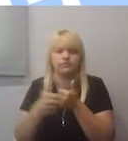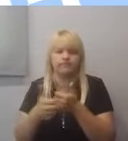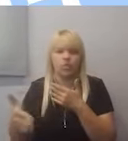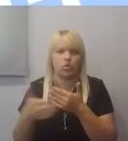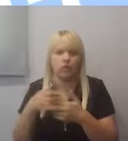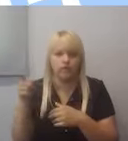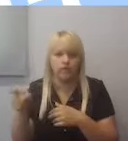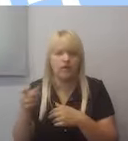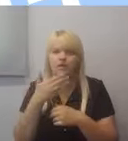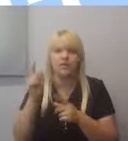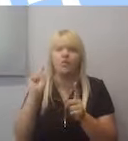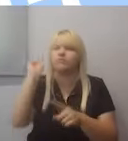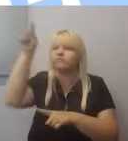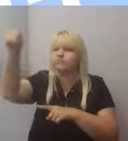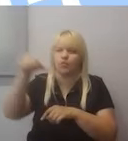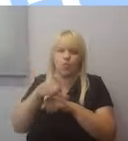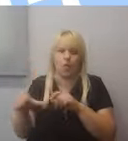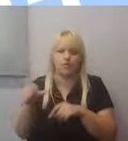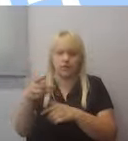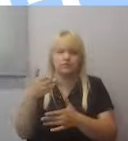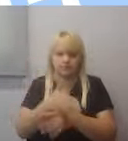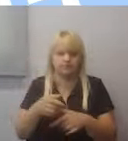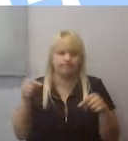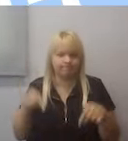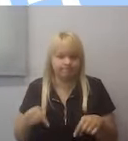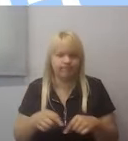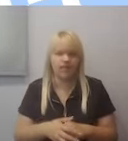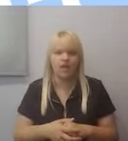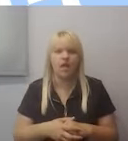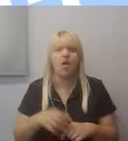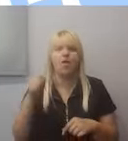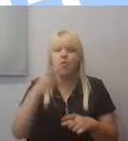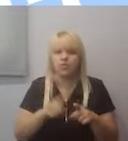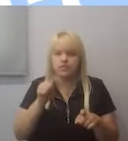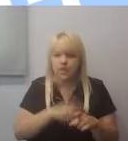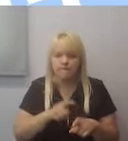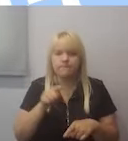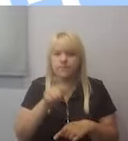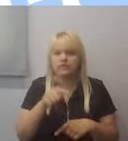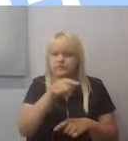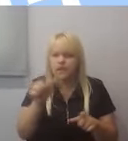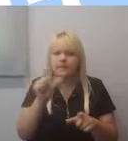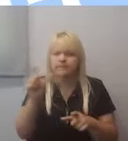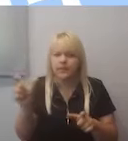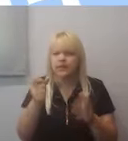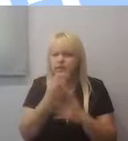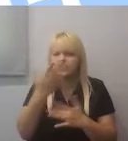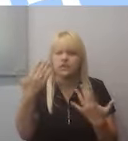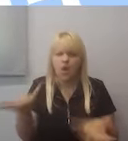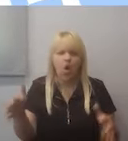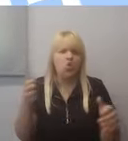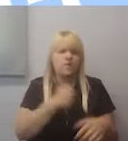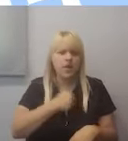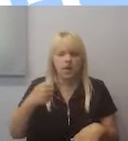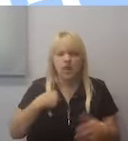robežas viņi ir šeit starp mums un tāpēc tajā brīdī ka jau ir militār aktivitātes jau